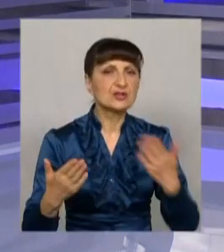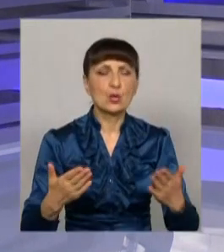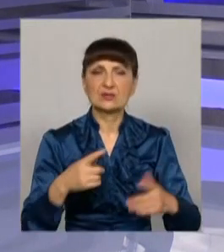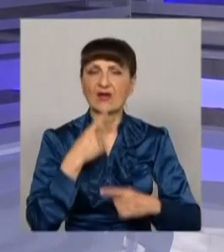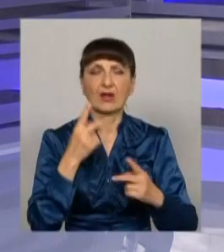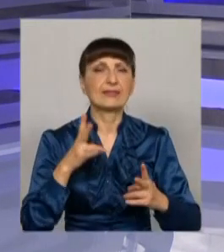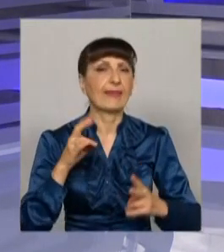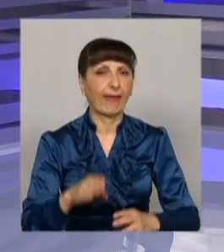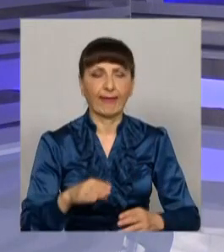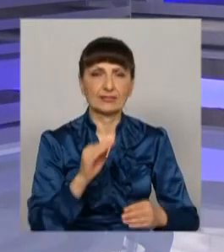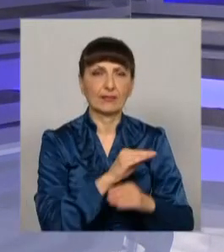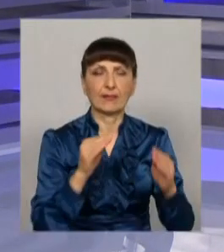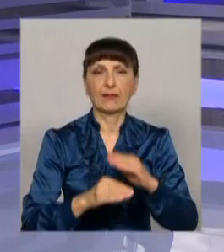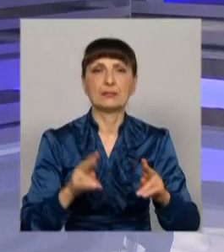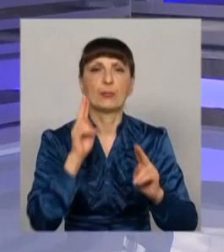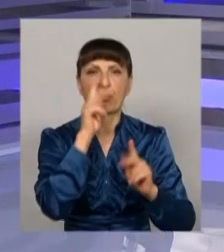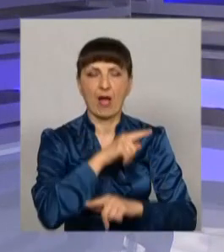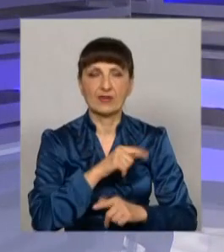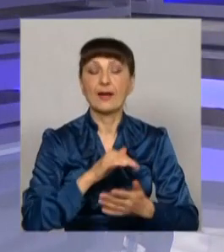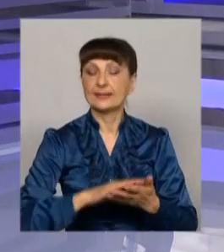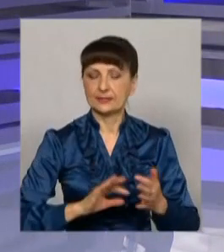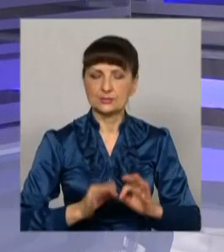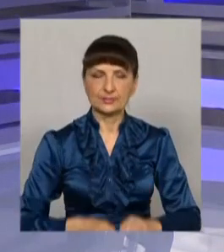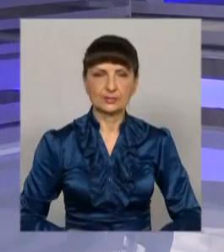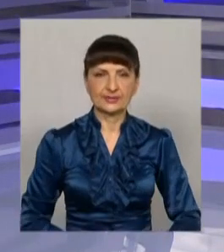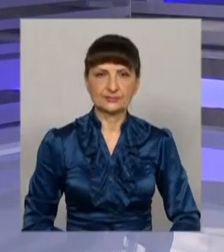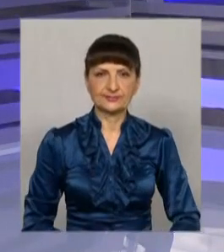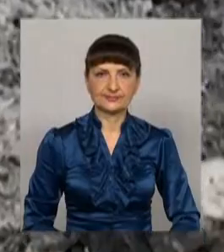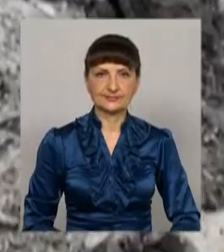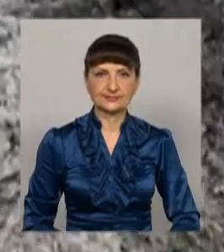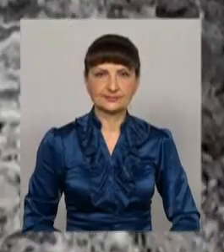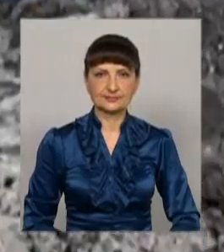выдвинутые обвинения. Рустам Аралбаев следит за развитием событий.